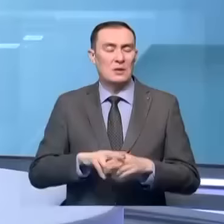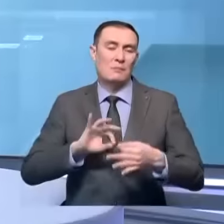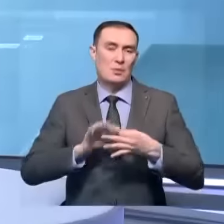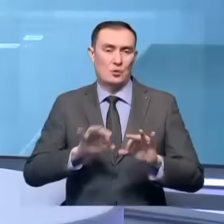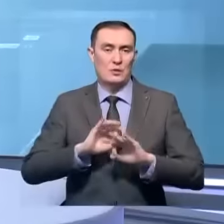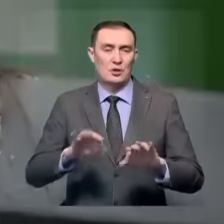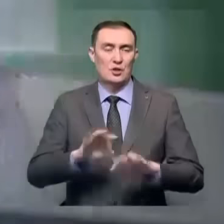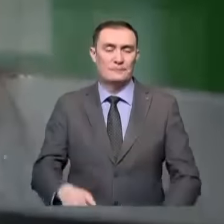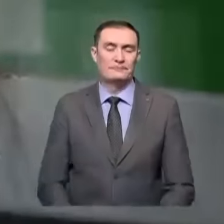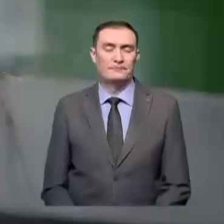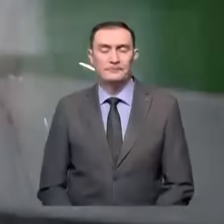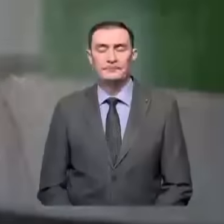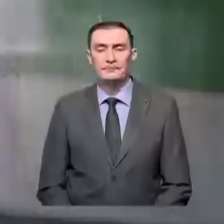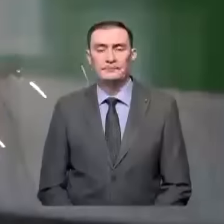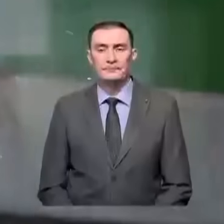расскажет.